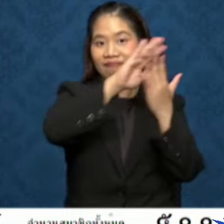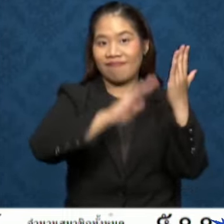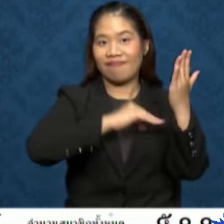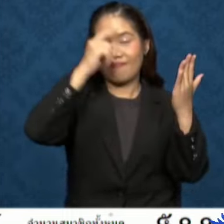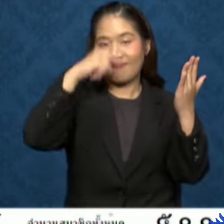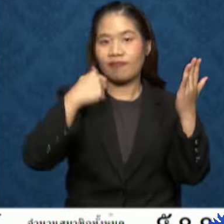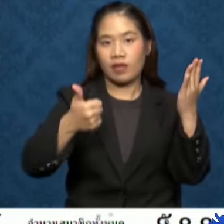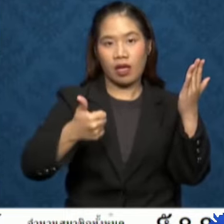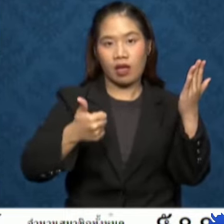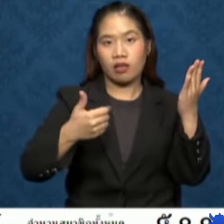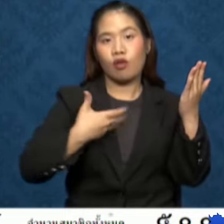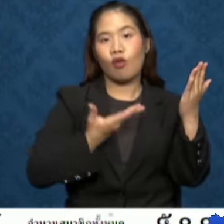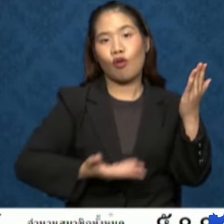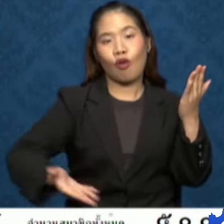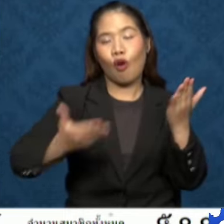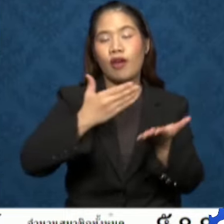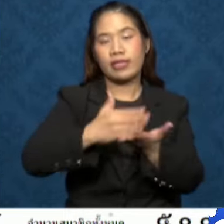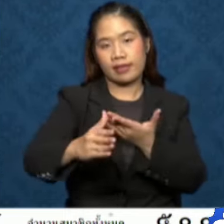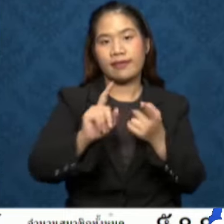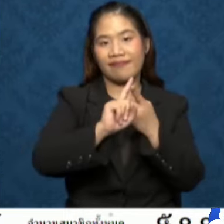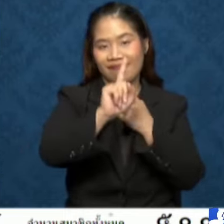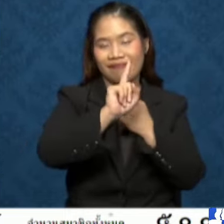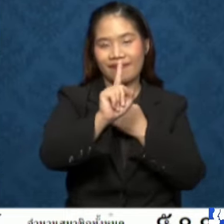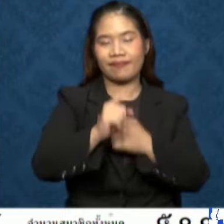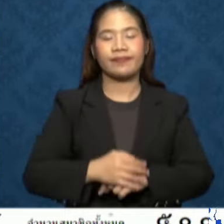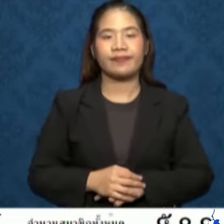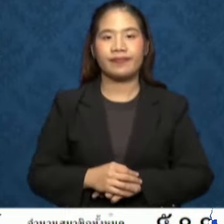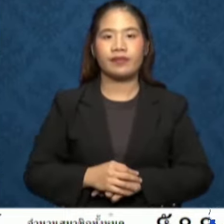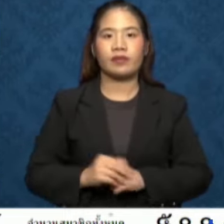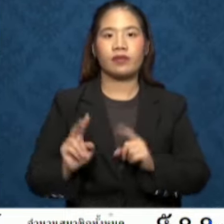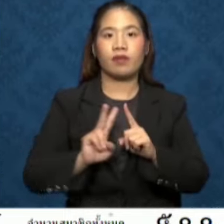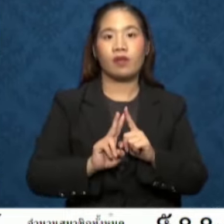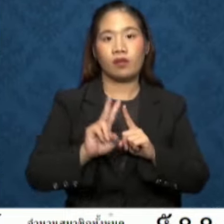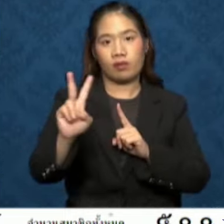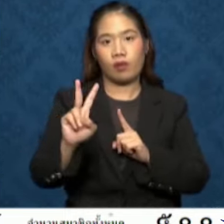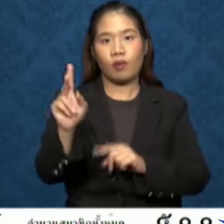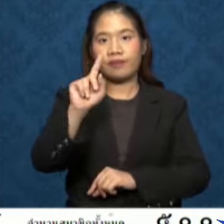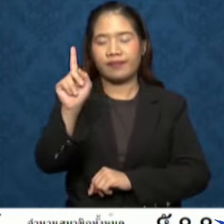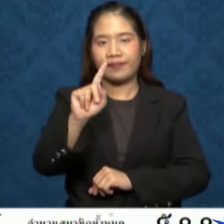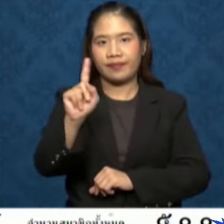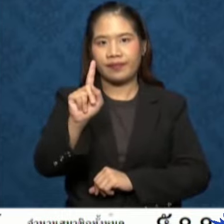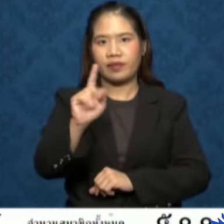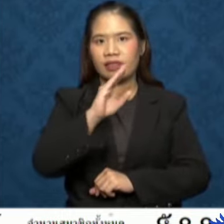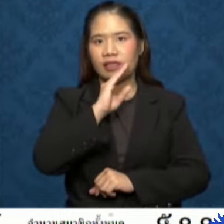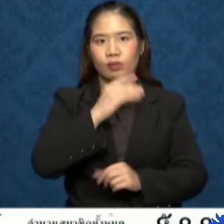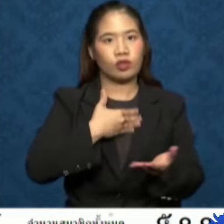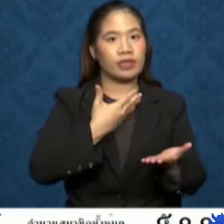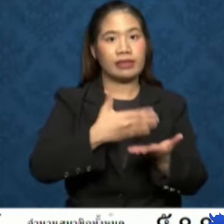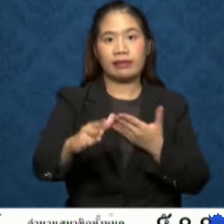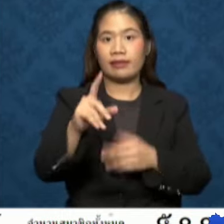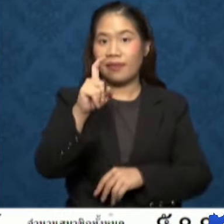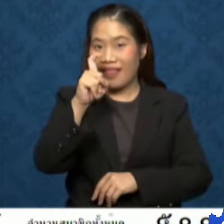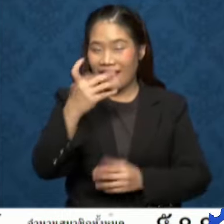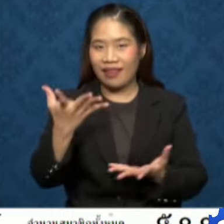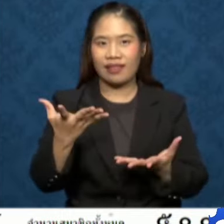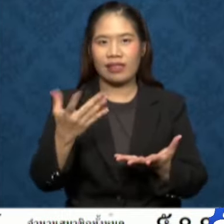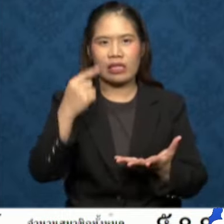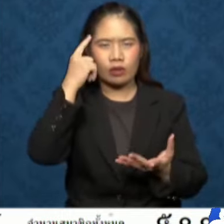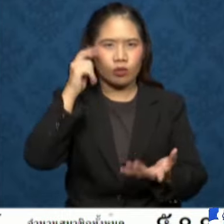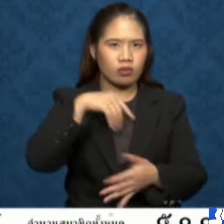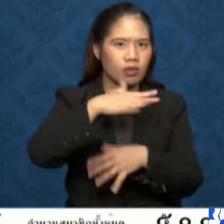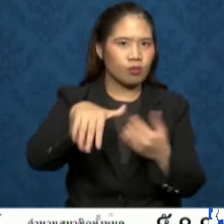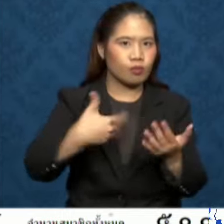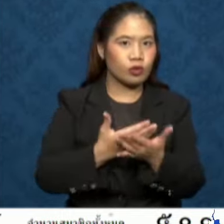ให้ซื้ออขอให้ซื้อนั่นอันที่ 1 2แม้ซื้อไม่ได้ทั้งชุด